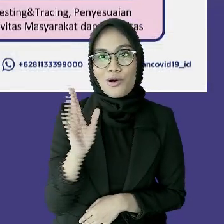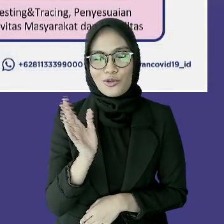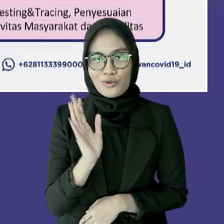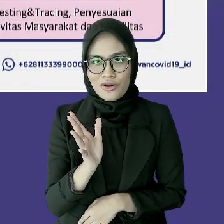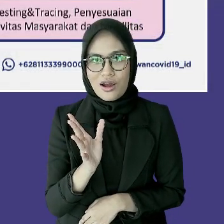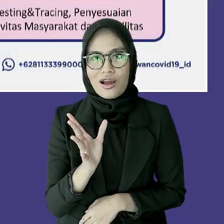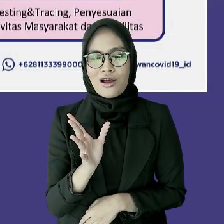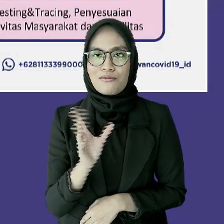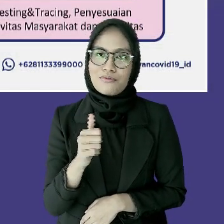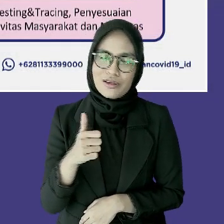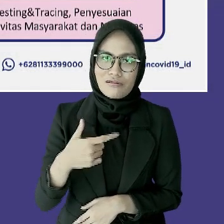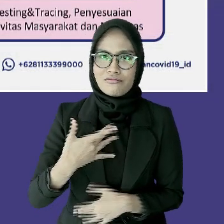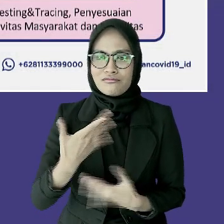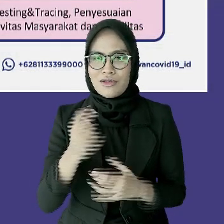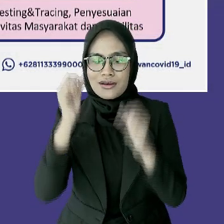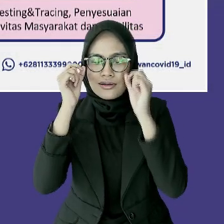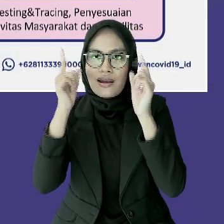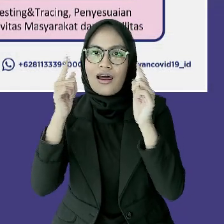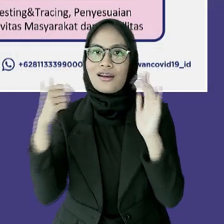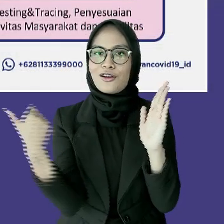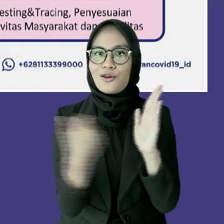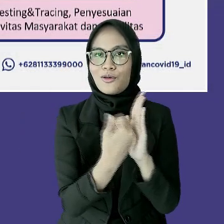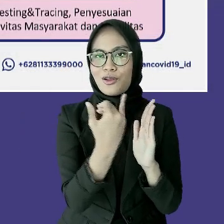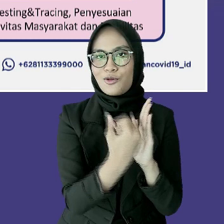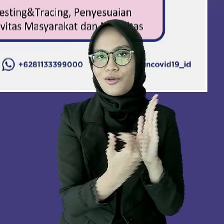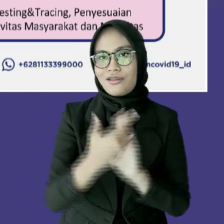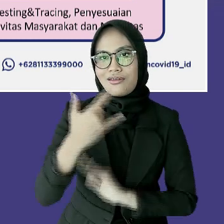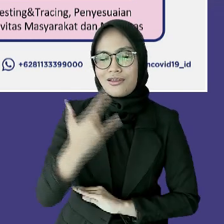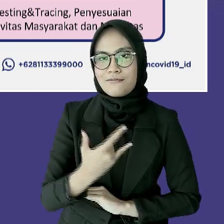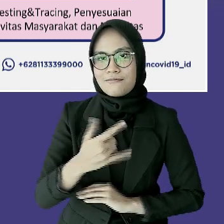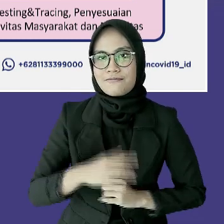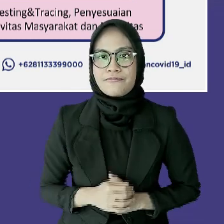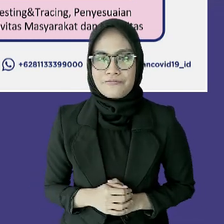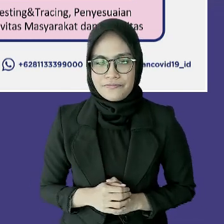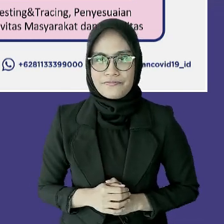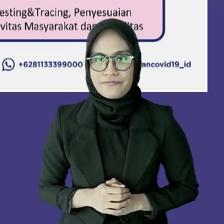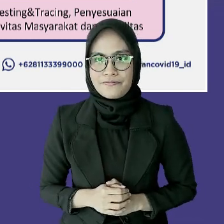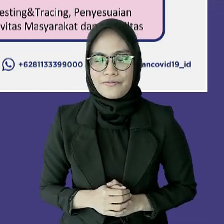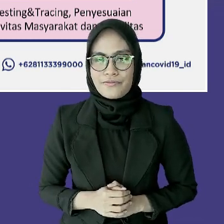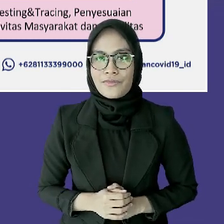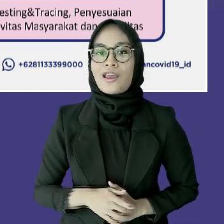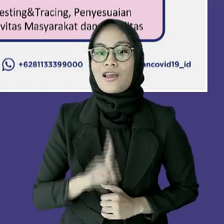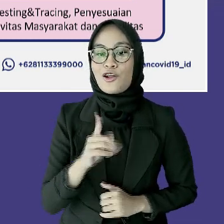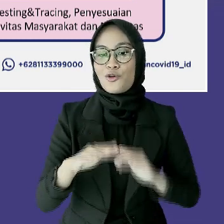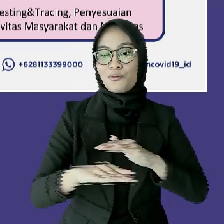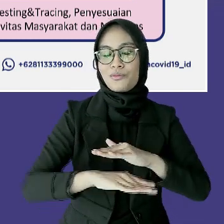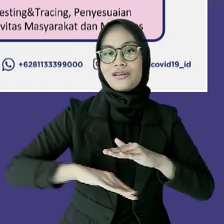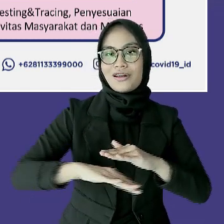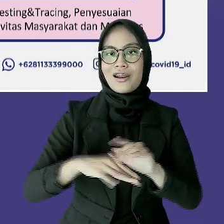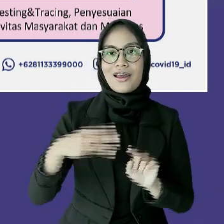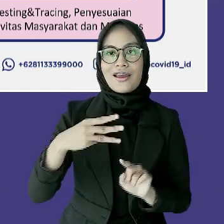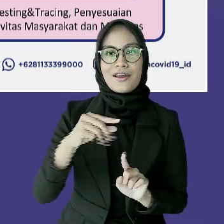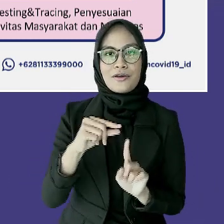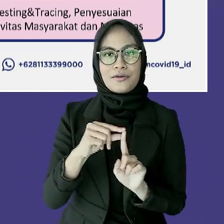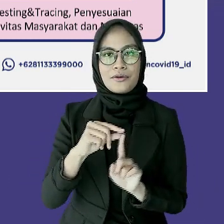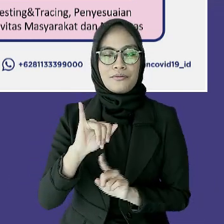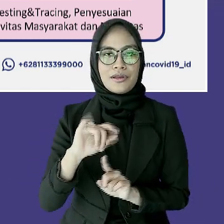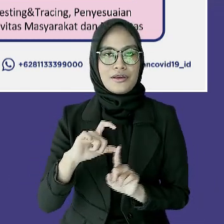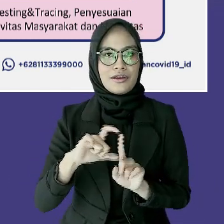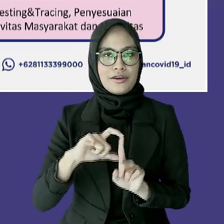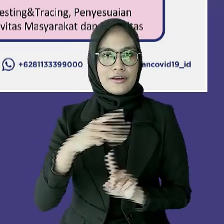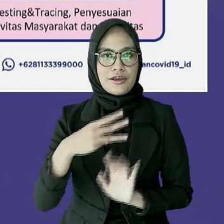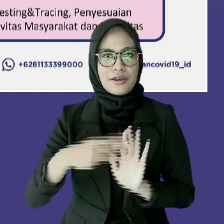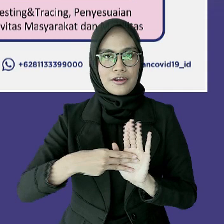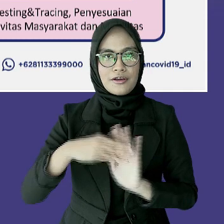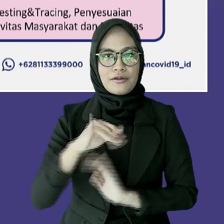lebih terkendali lagi. Berdasarkan ilmu epidemiologi, berdasarkan luas penularannya, kita bisa